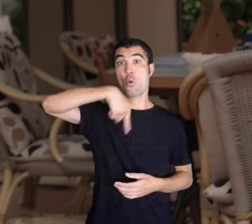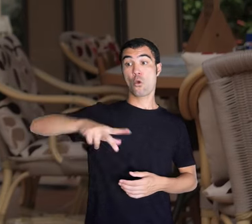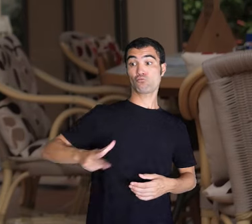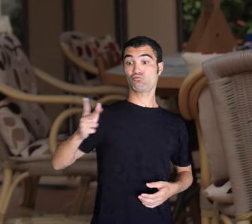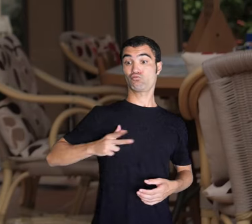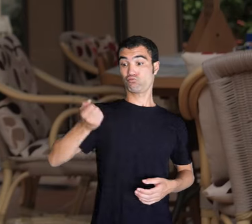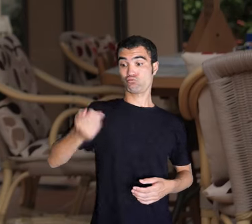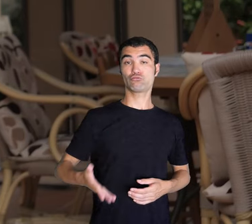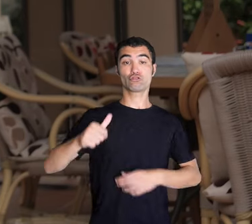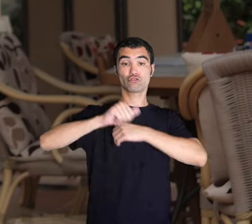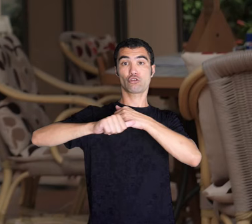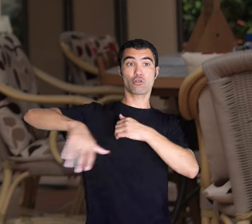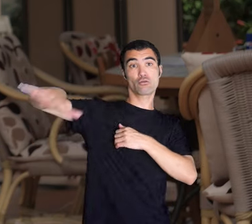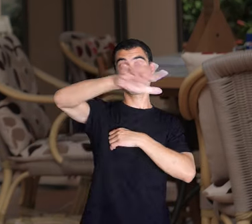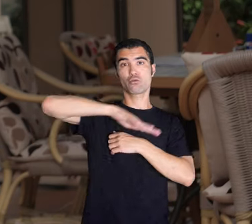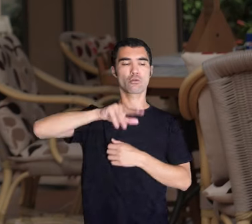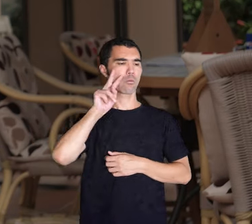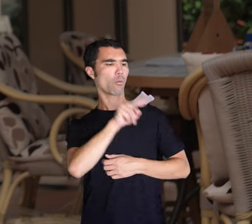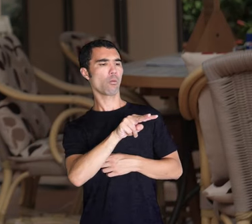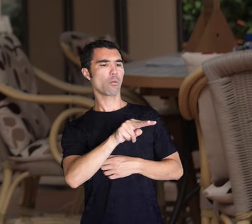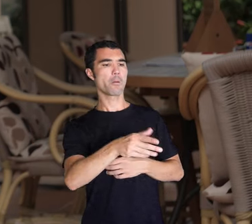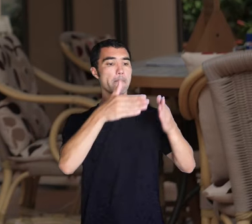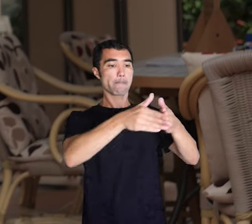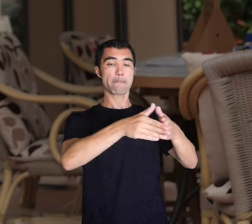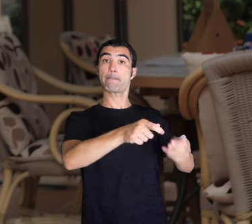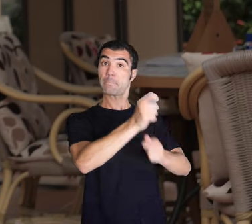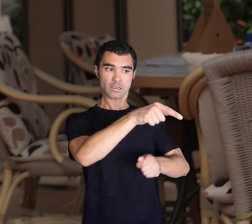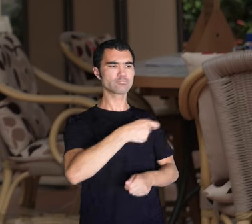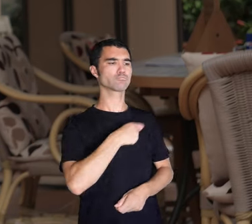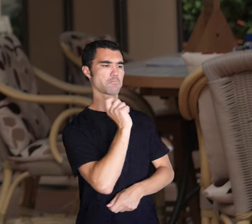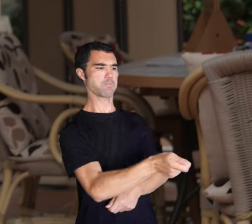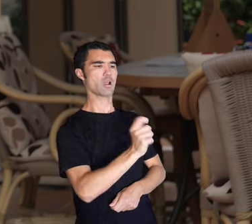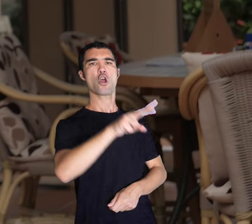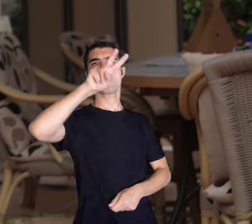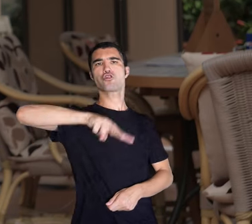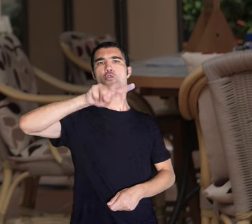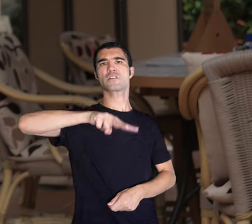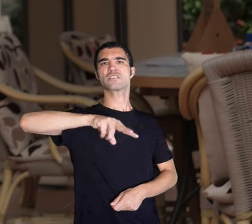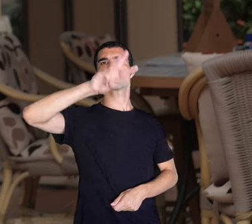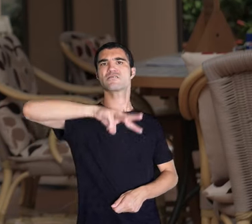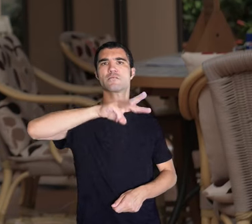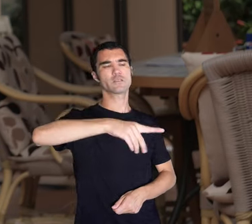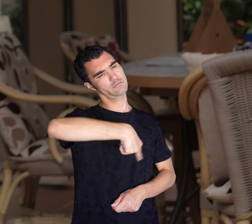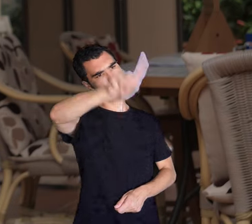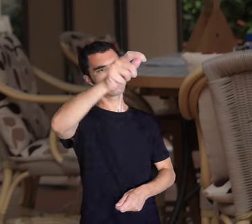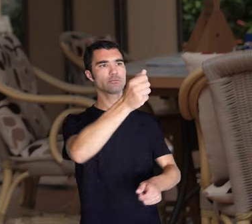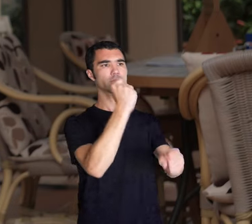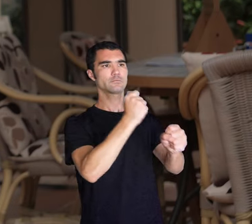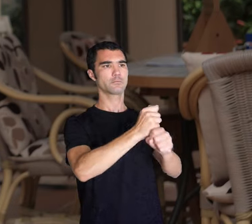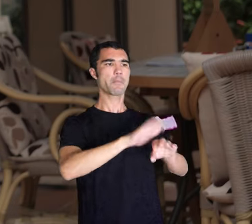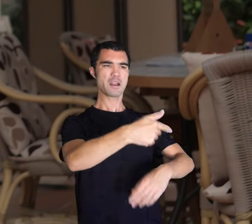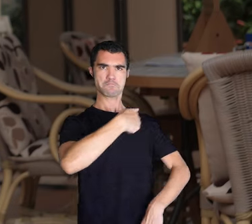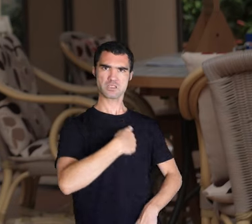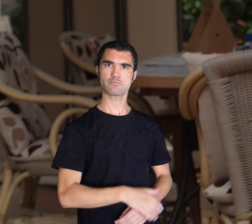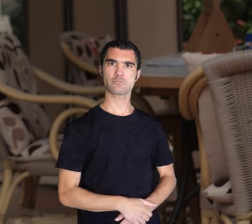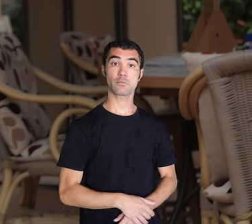Solla en aquell entonces alquilaven pescadors durant dos mesos o tres que pescassin per ells. Claro,